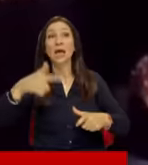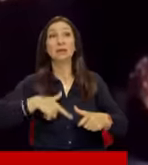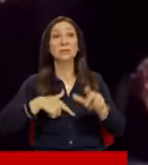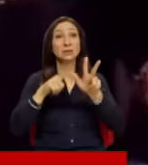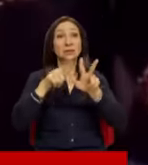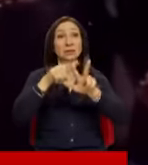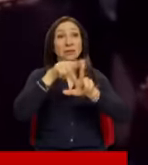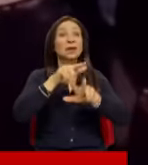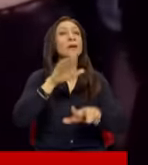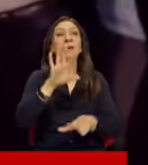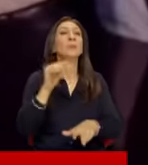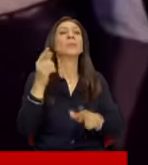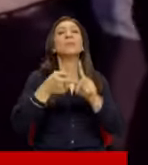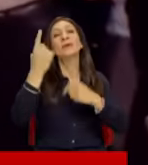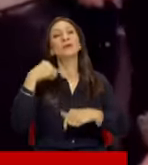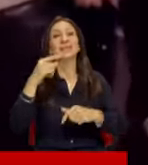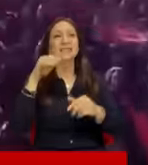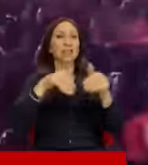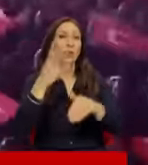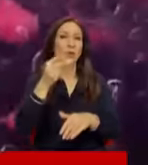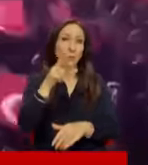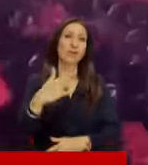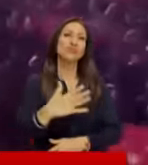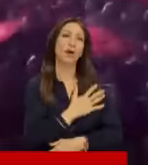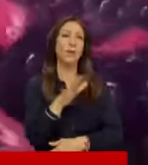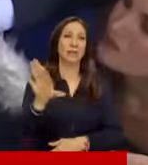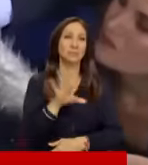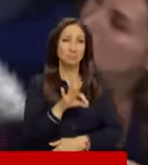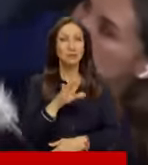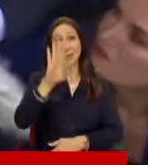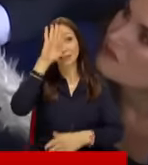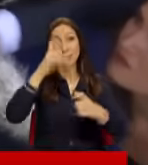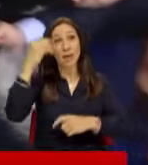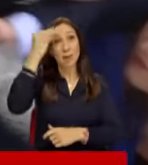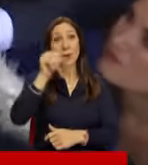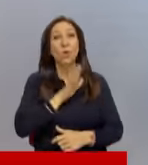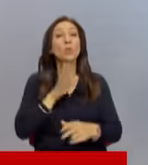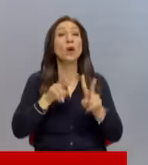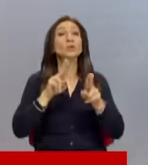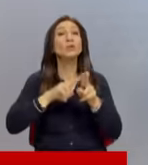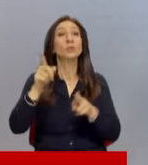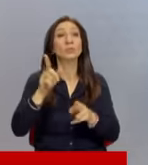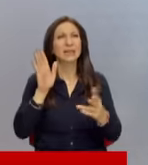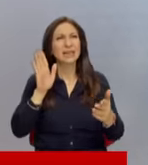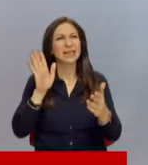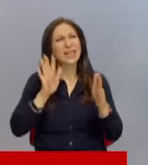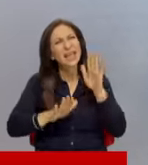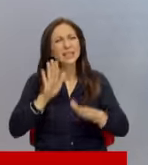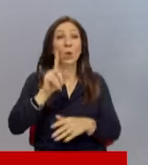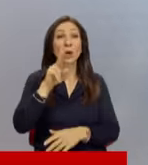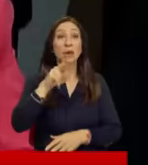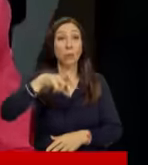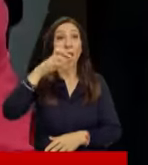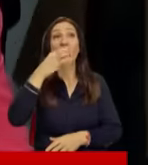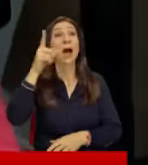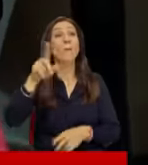İzmir'de ise seçmenin tercihi bir önceki seçimde olduğu gibi yine CHP oldu. İstanbul'da Ekrem İmamoğlu rakibi Murat Kurum'a yaklaşık 12 puan,